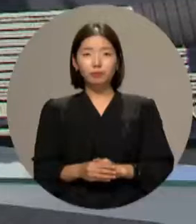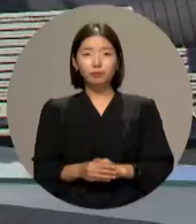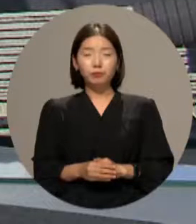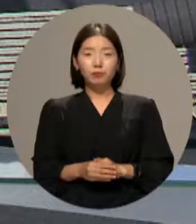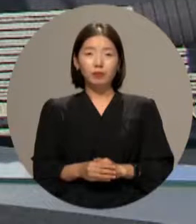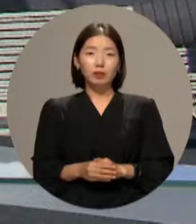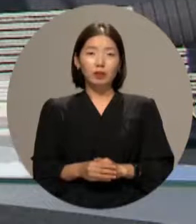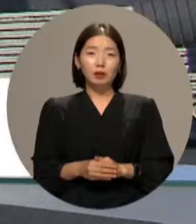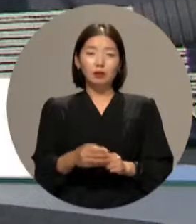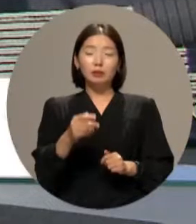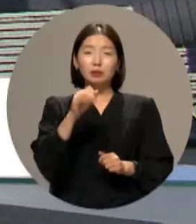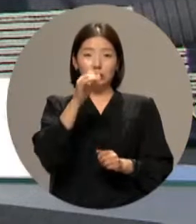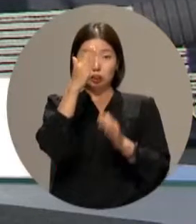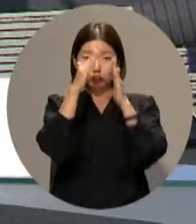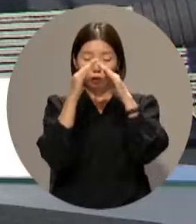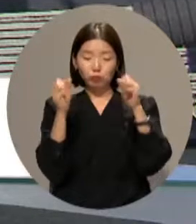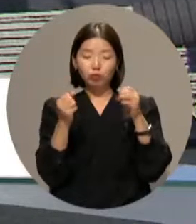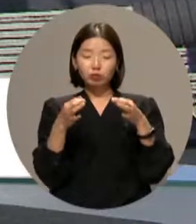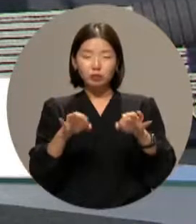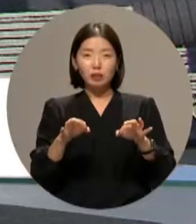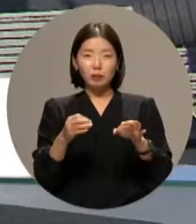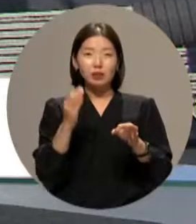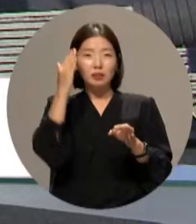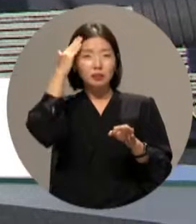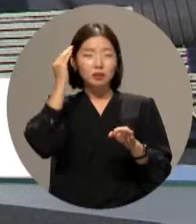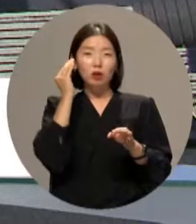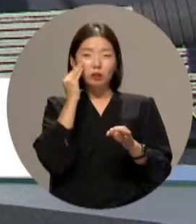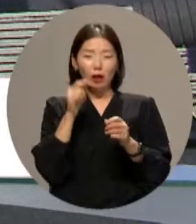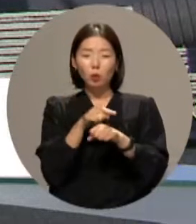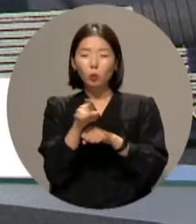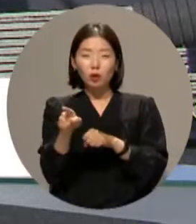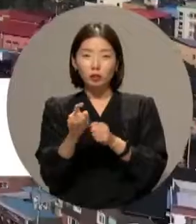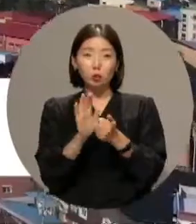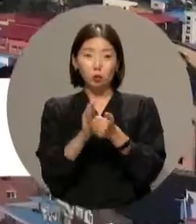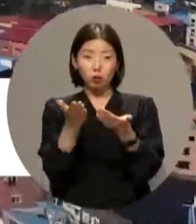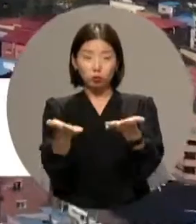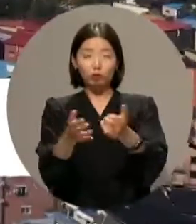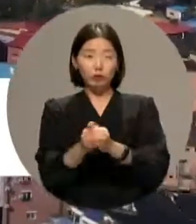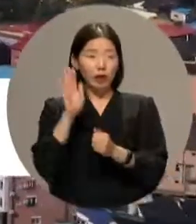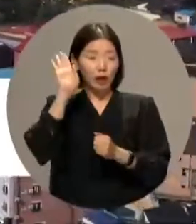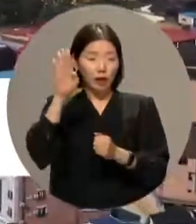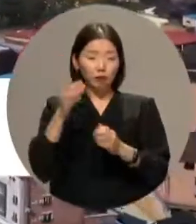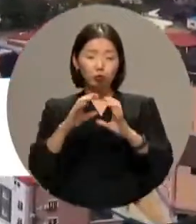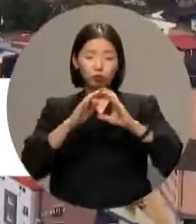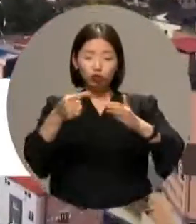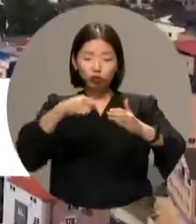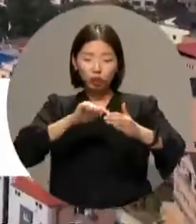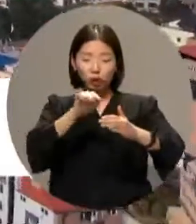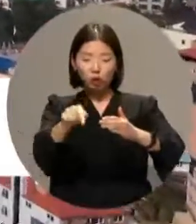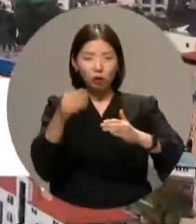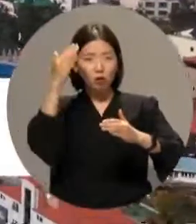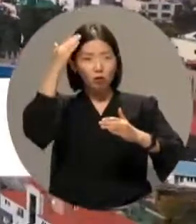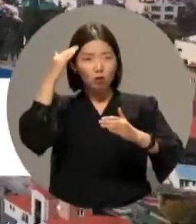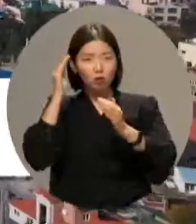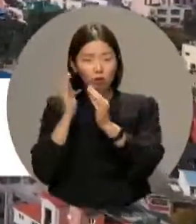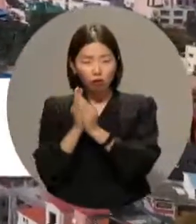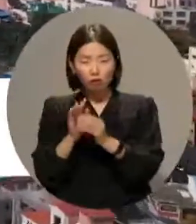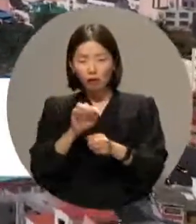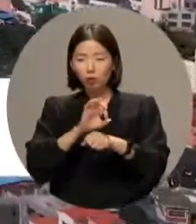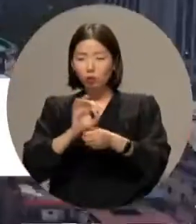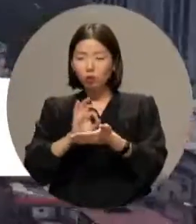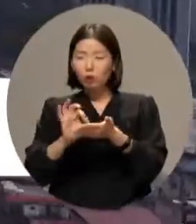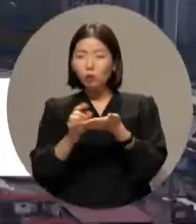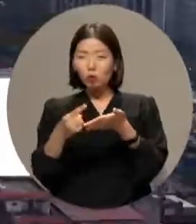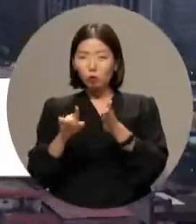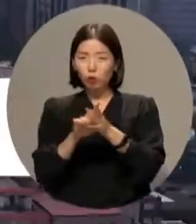제비 금융그룹 이탈 석탄 투자를 선언했습니다 jb 의 금융그룹 은 앞으로 국내외에서 석탄 화력발전소 건설을 위한